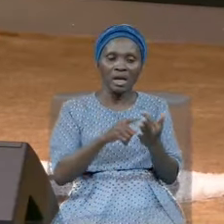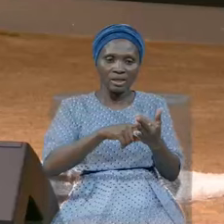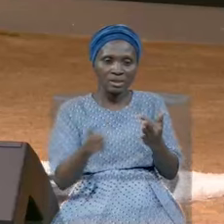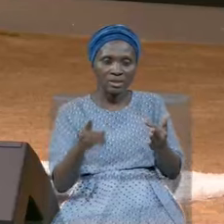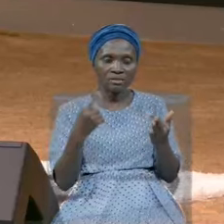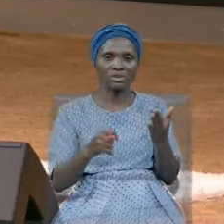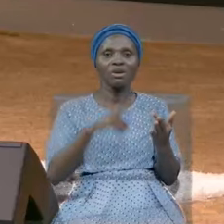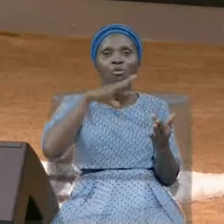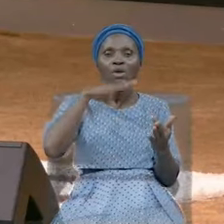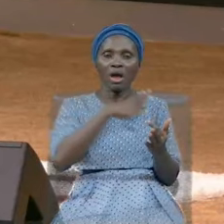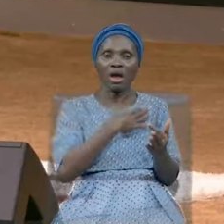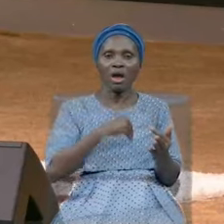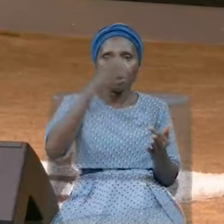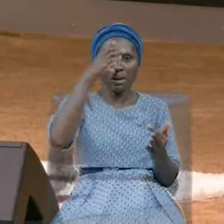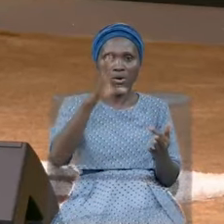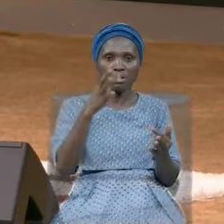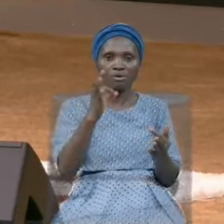échapper à la corruption